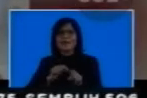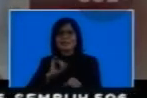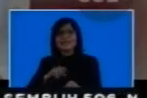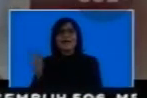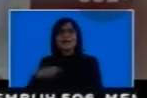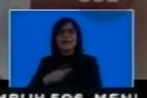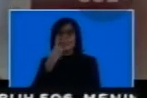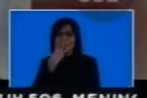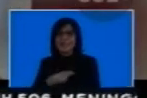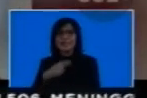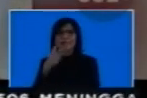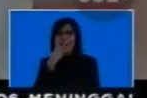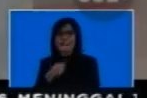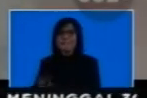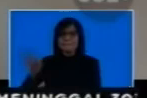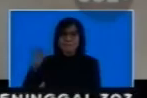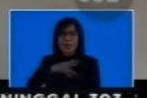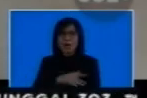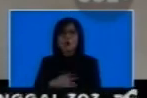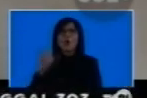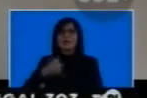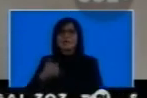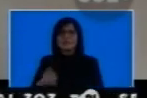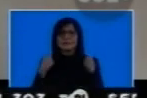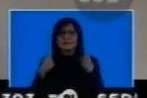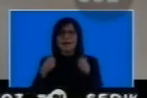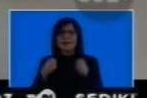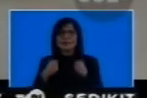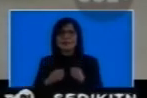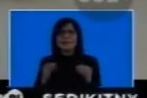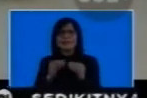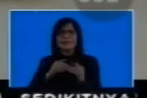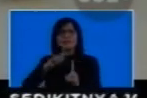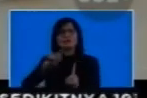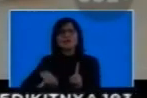Kalimantan Timur, tetap semangat mengerjakan semua tugas sekolah.